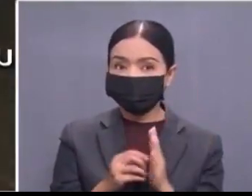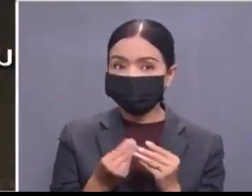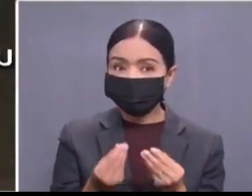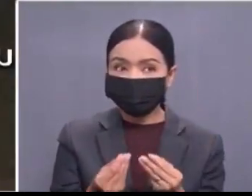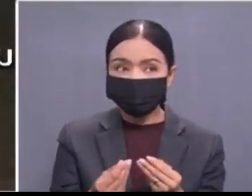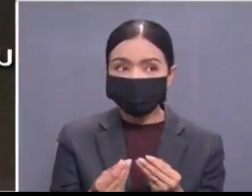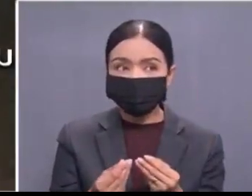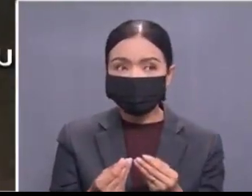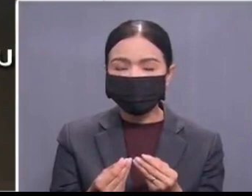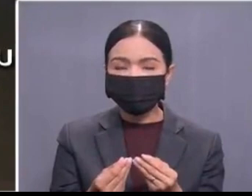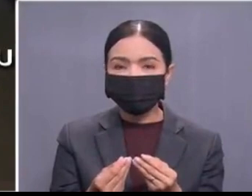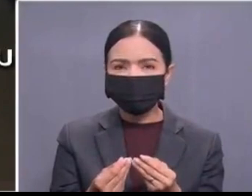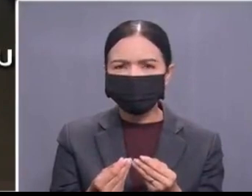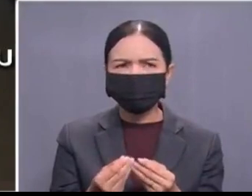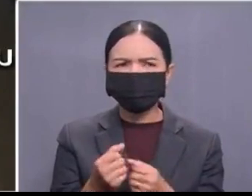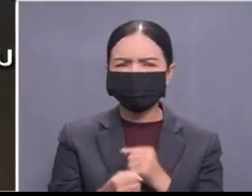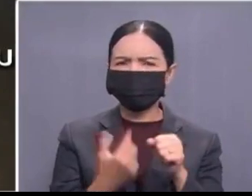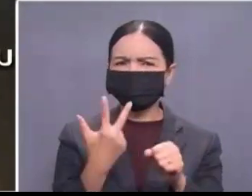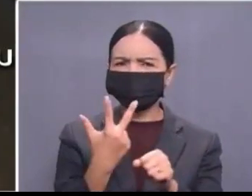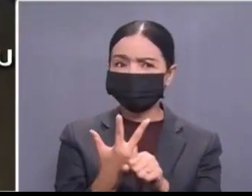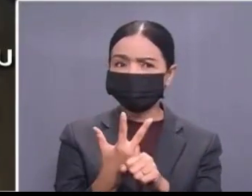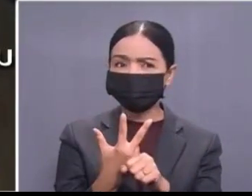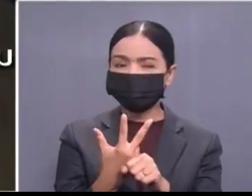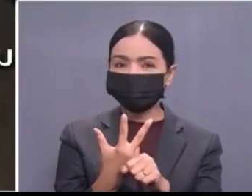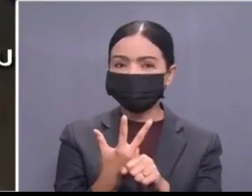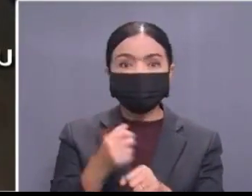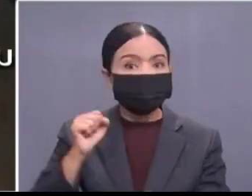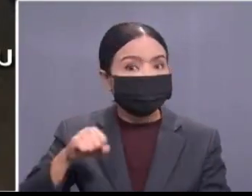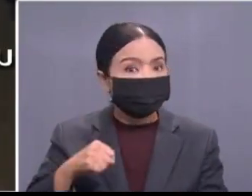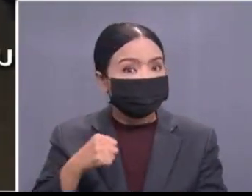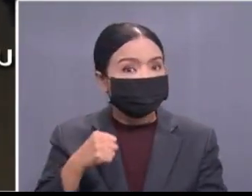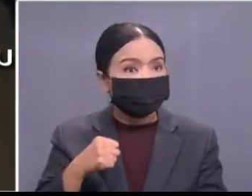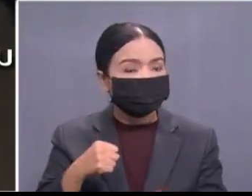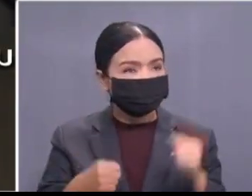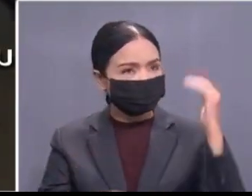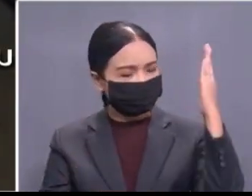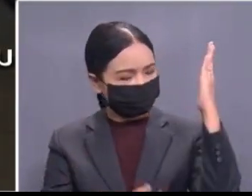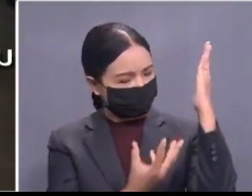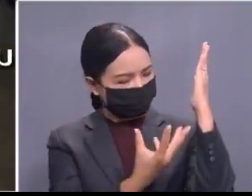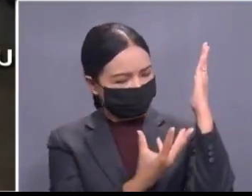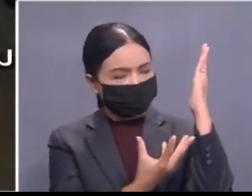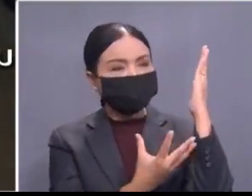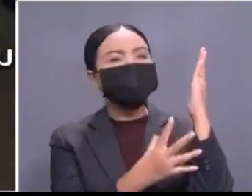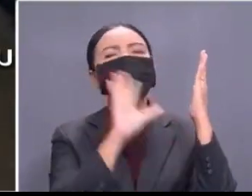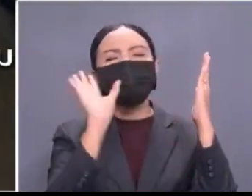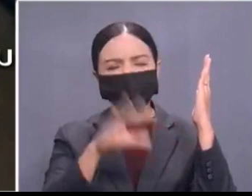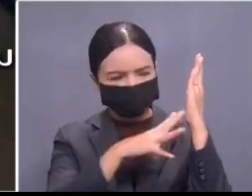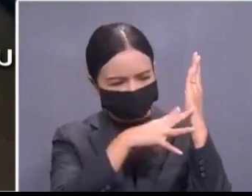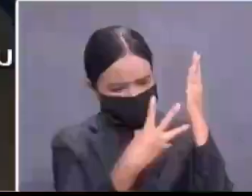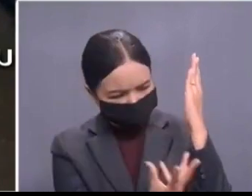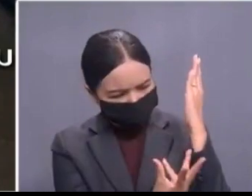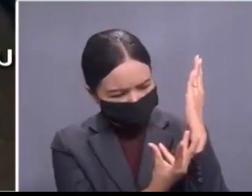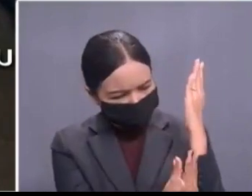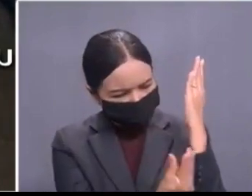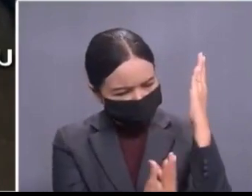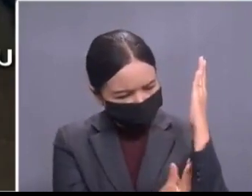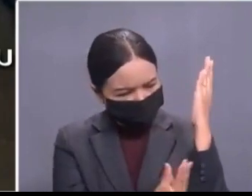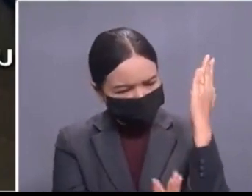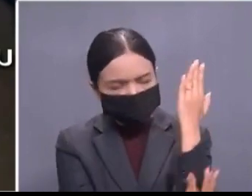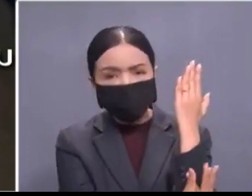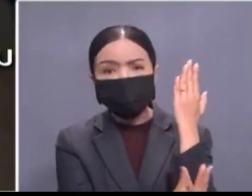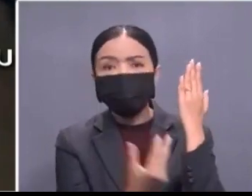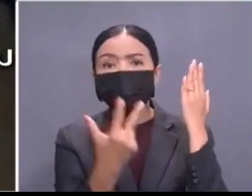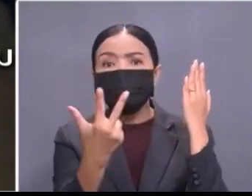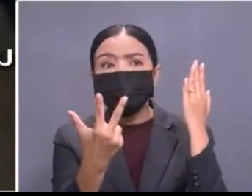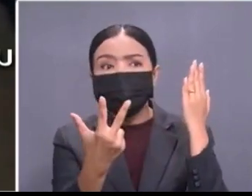8 3ปีอ่ะ 8เ่อ 3ปีใช่ม 3ปีปีปีก้วย 3ปีใช่มั้กล้วย 3ปีออกกลางลำต้นนั่นน่ะ